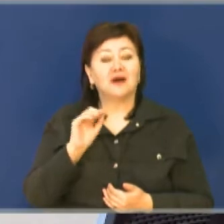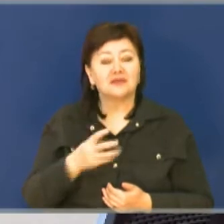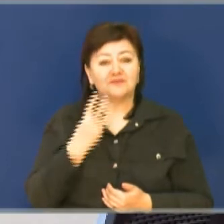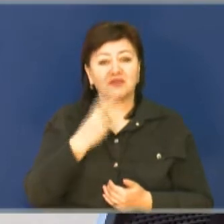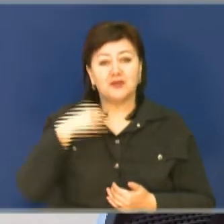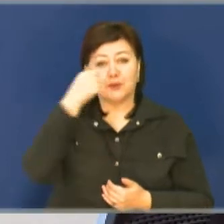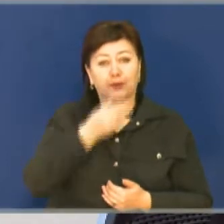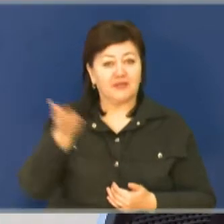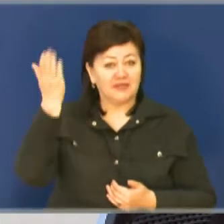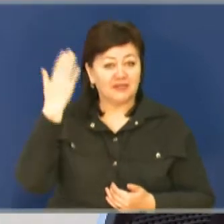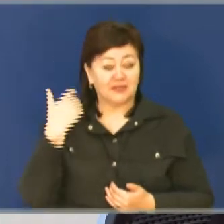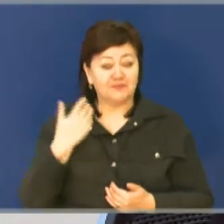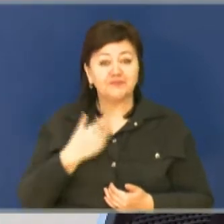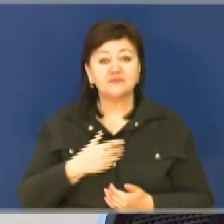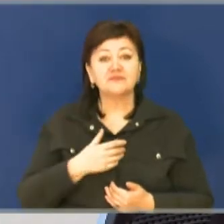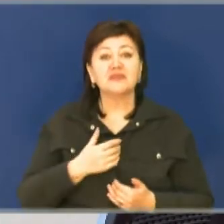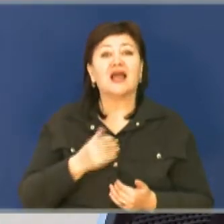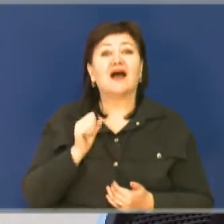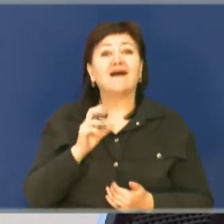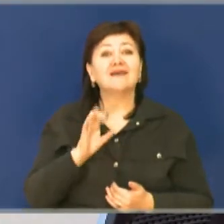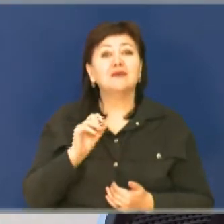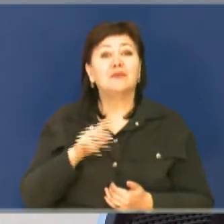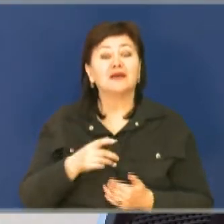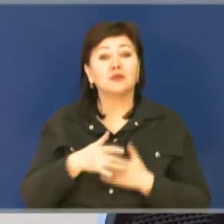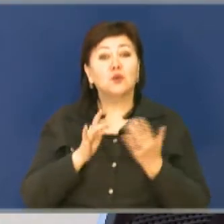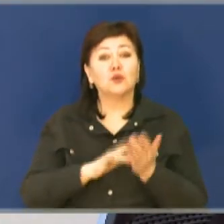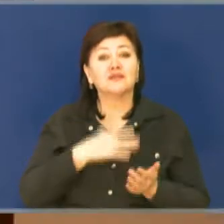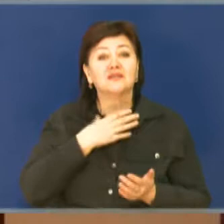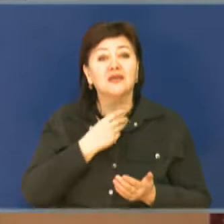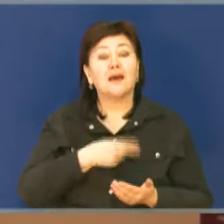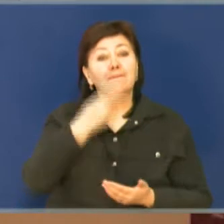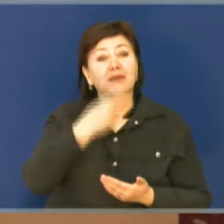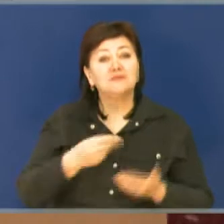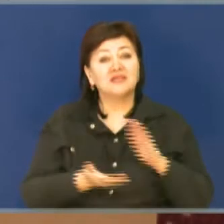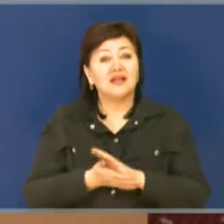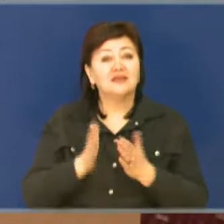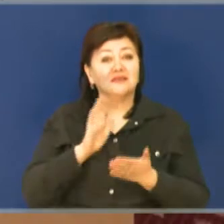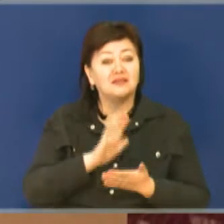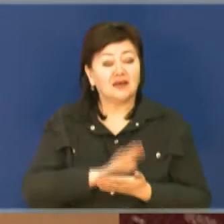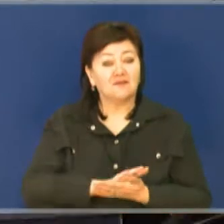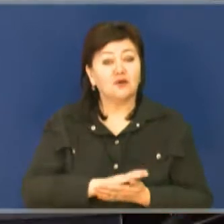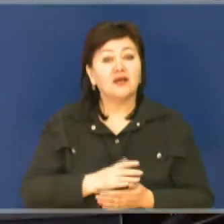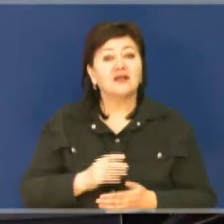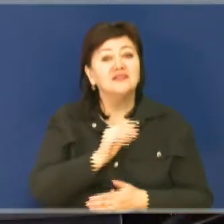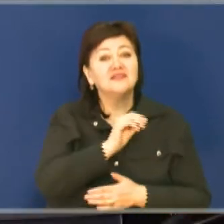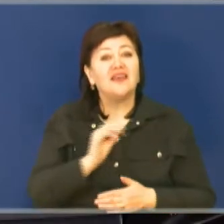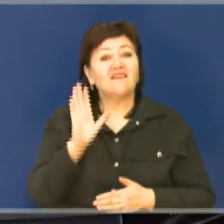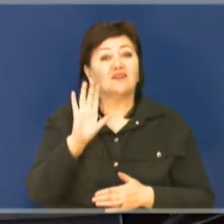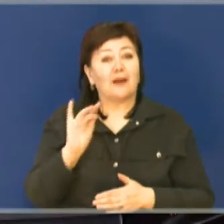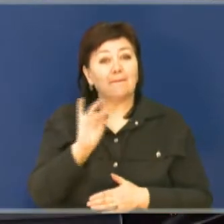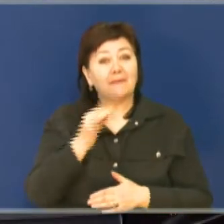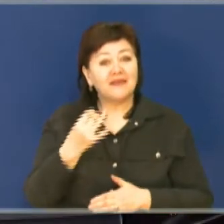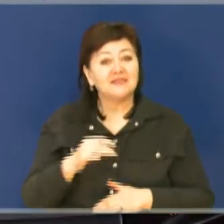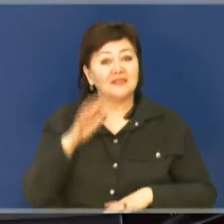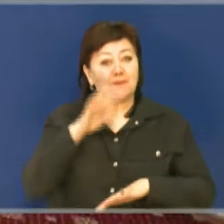назад Акиматы области и города Семей подписали предварительное соглашение с Европейским банком реконструкции и развития о финансировании